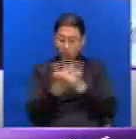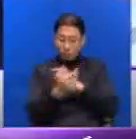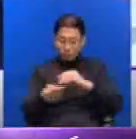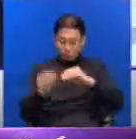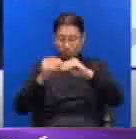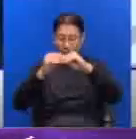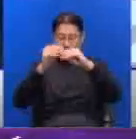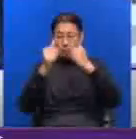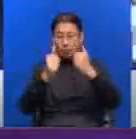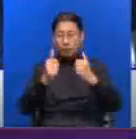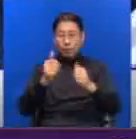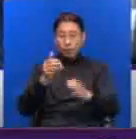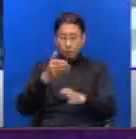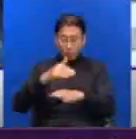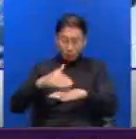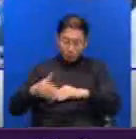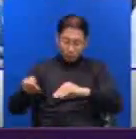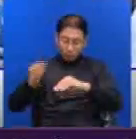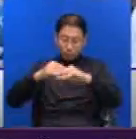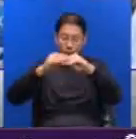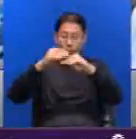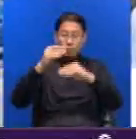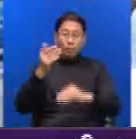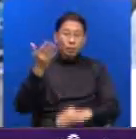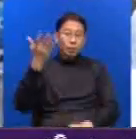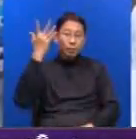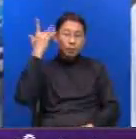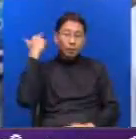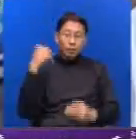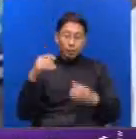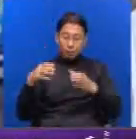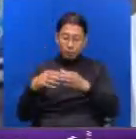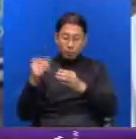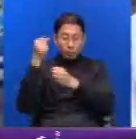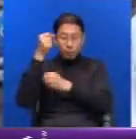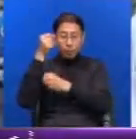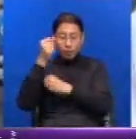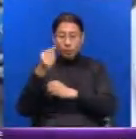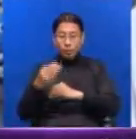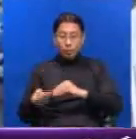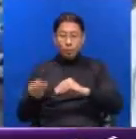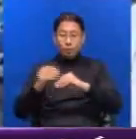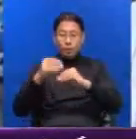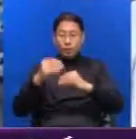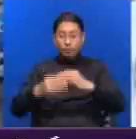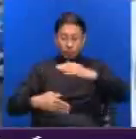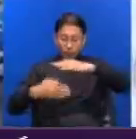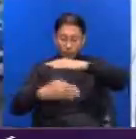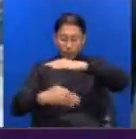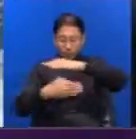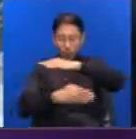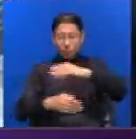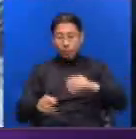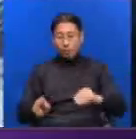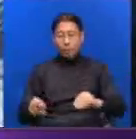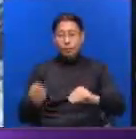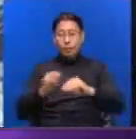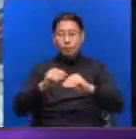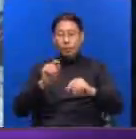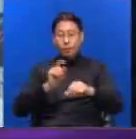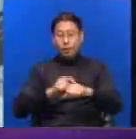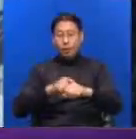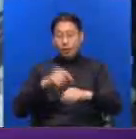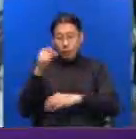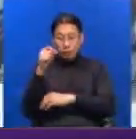ปกติในช่วงก่อนหน้านี้ก่อนที่จะมีการชุมนุมจึงได้เพิ่มความถี่ของขบวนรถและเพิ่มเวลาให้บริการในช่วงเวลา